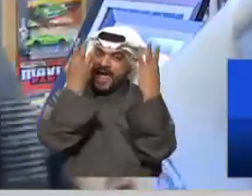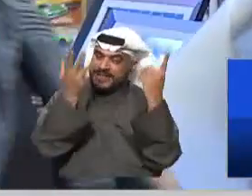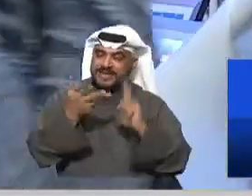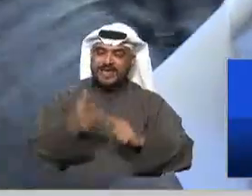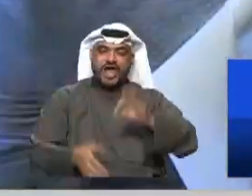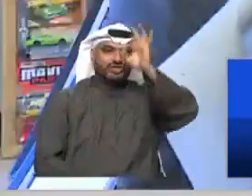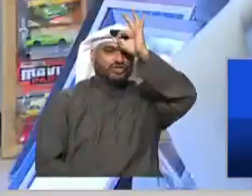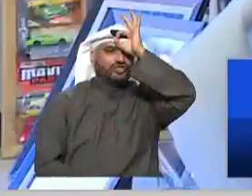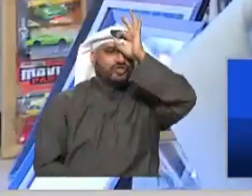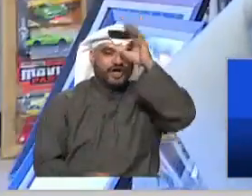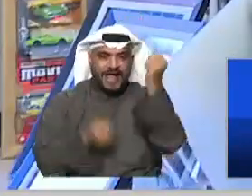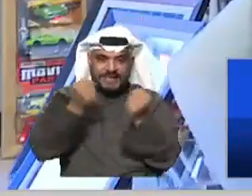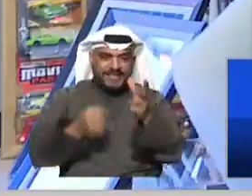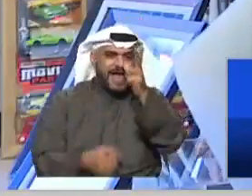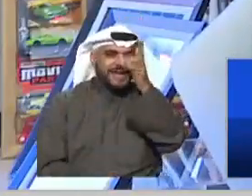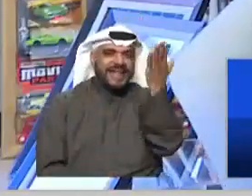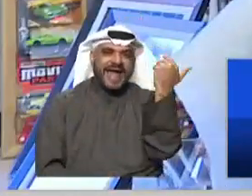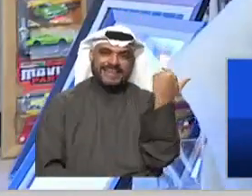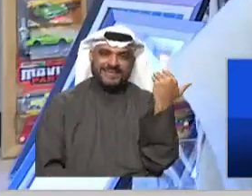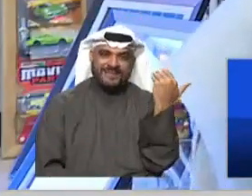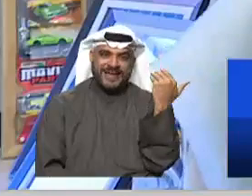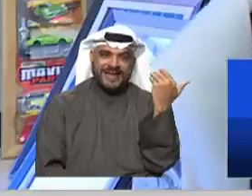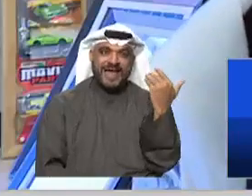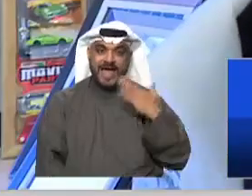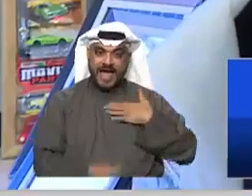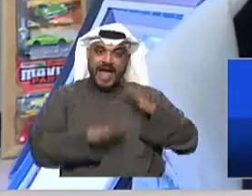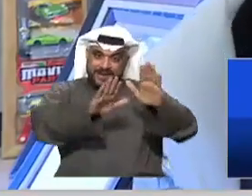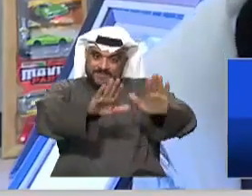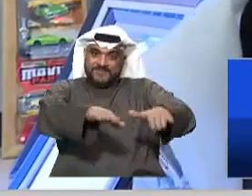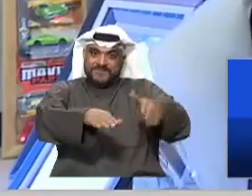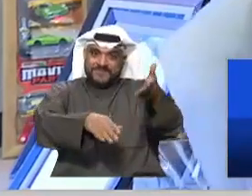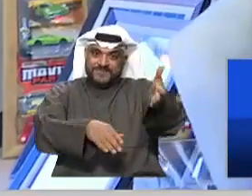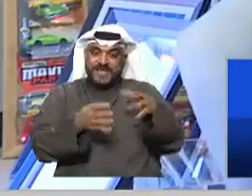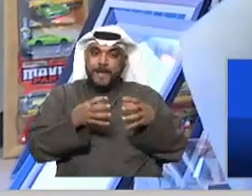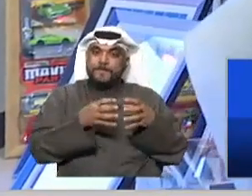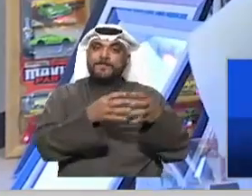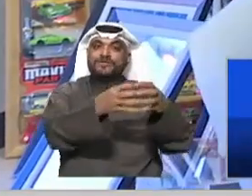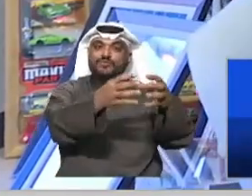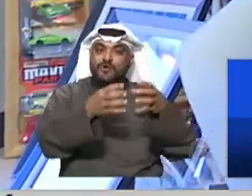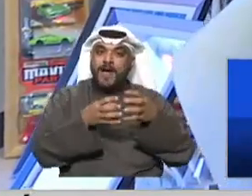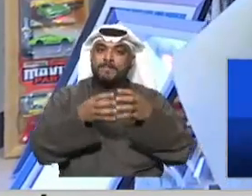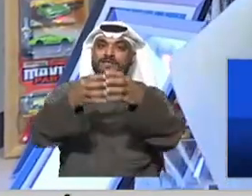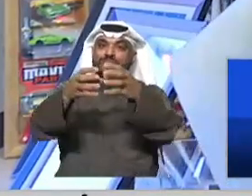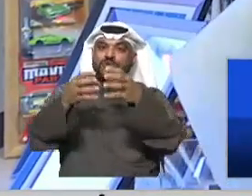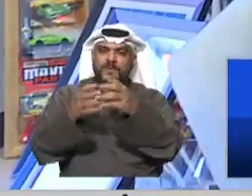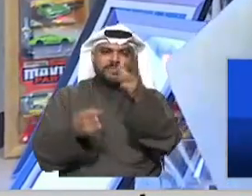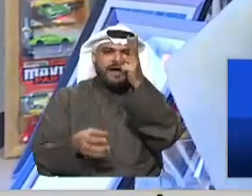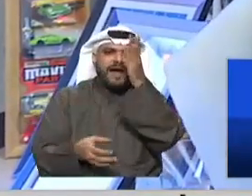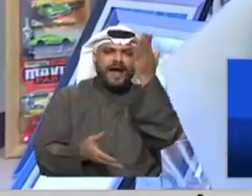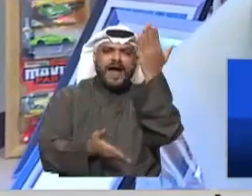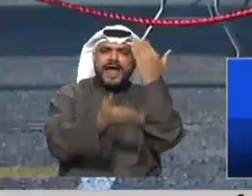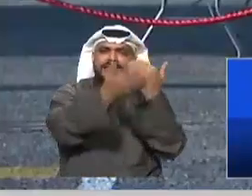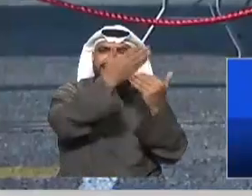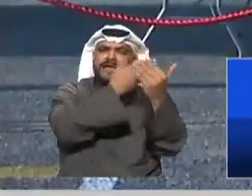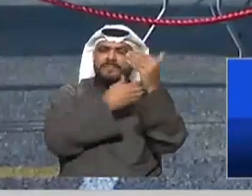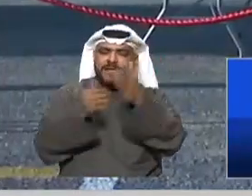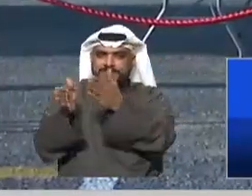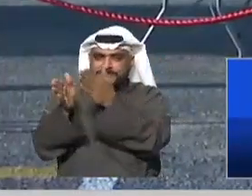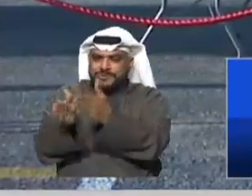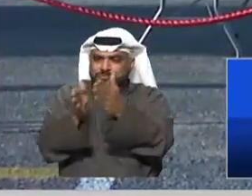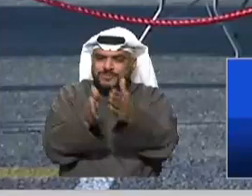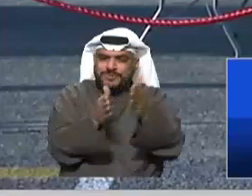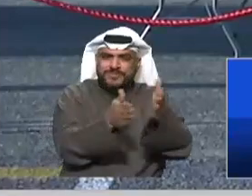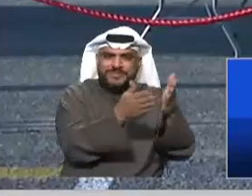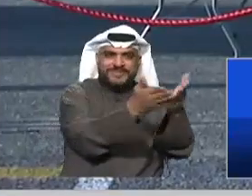سيارات القديمه واحنا عندنا هذه مجموعه من المقتنيات التراثيه القديمه